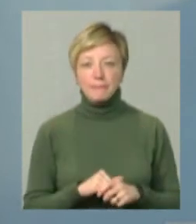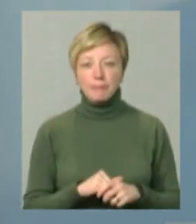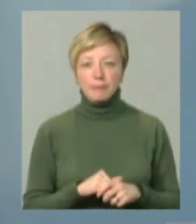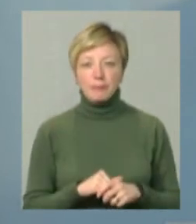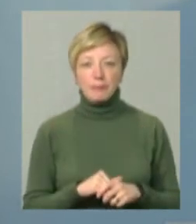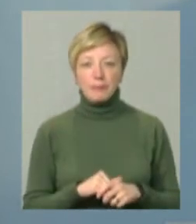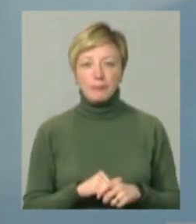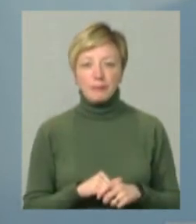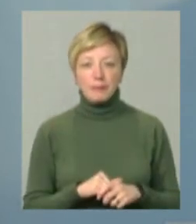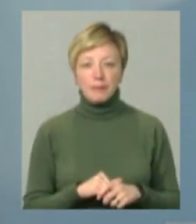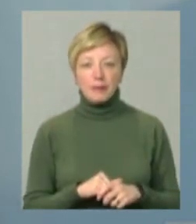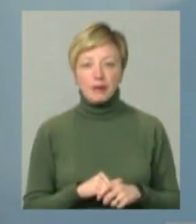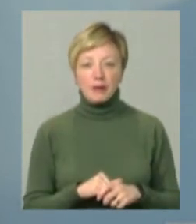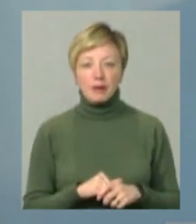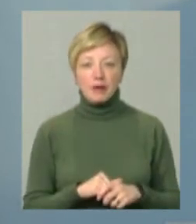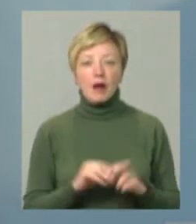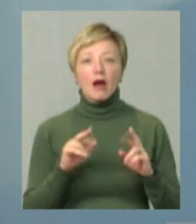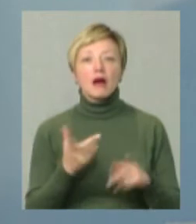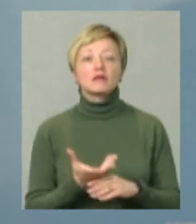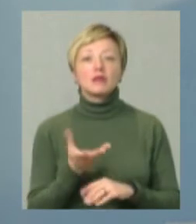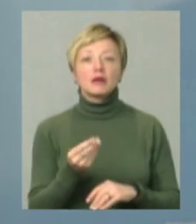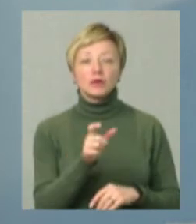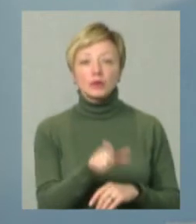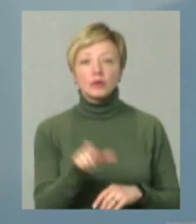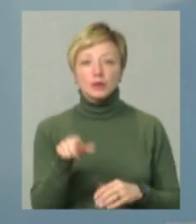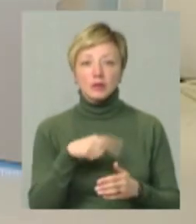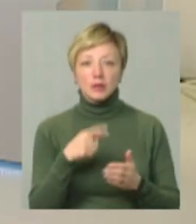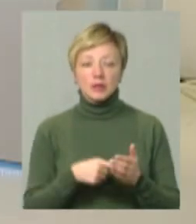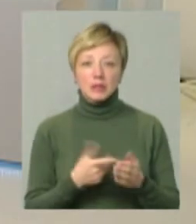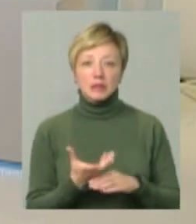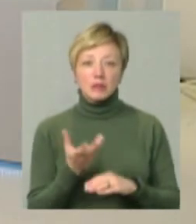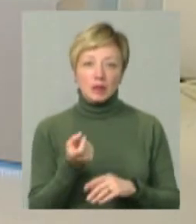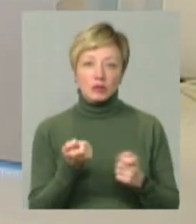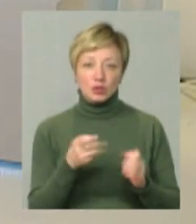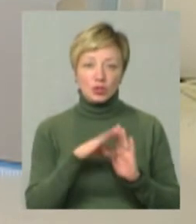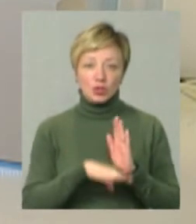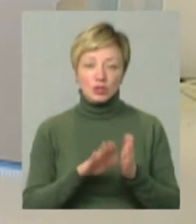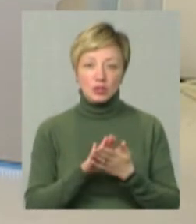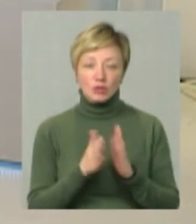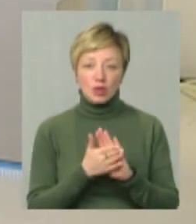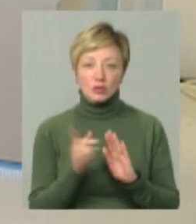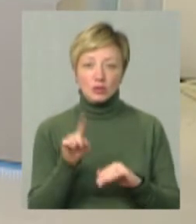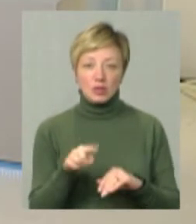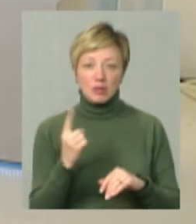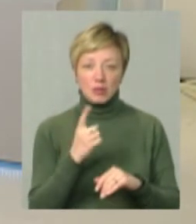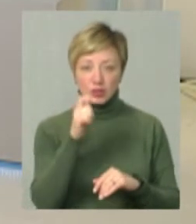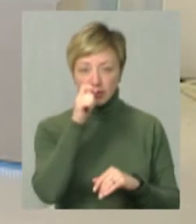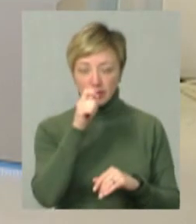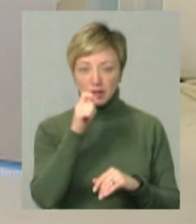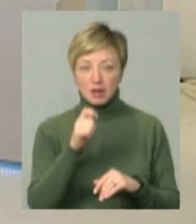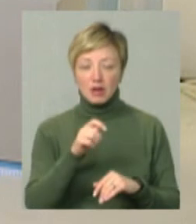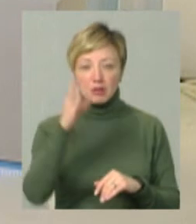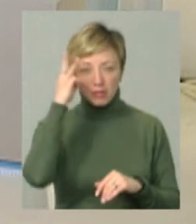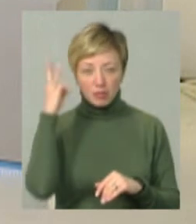немає, а передали, а як сплачують? Ну, зі сплатою трошки гірша ситуація, оскільки на 1